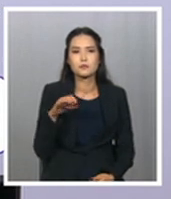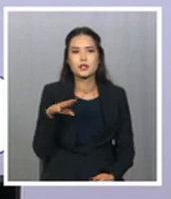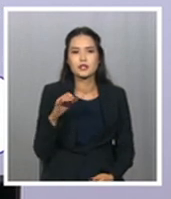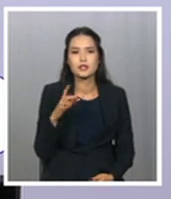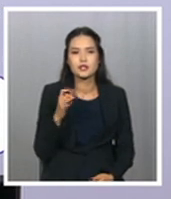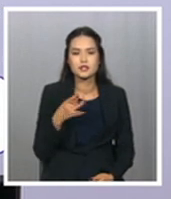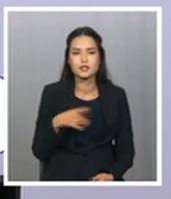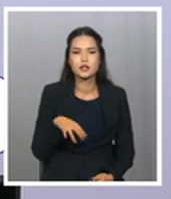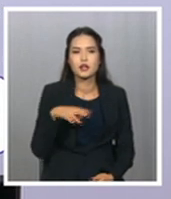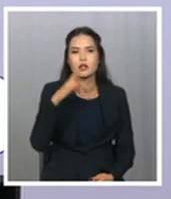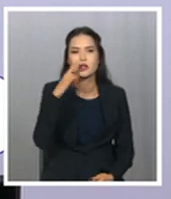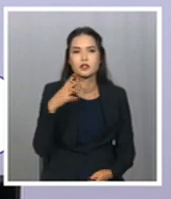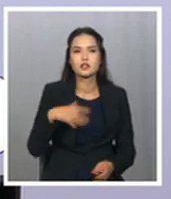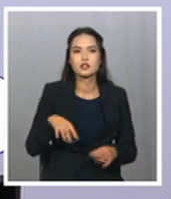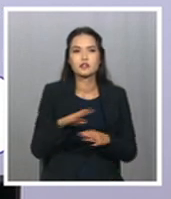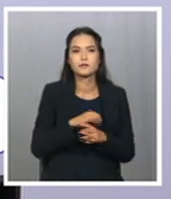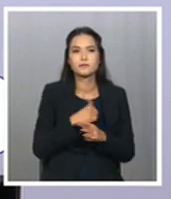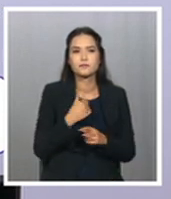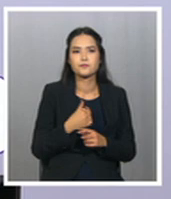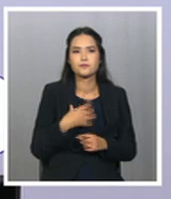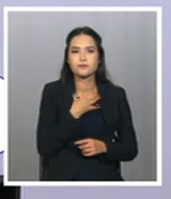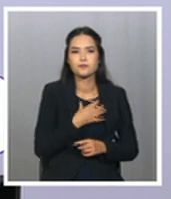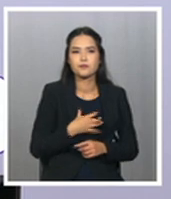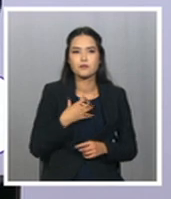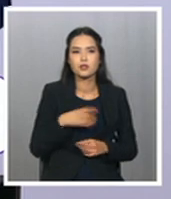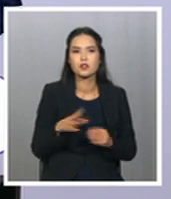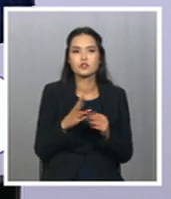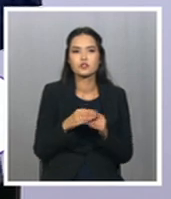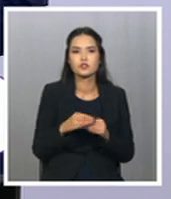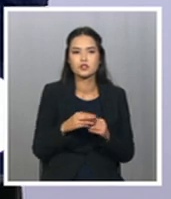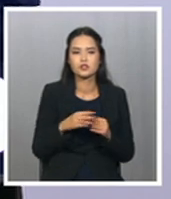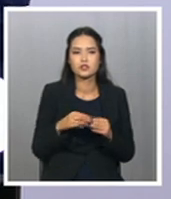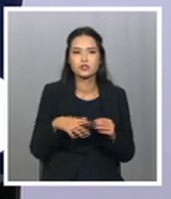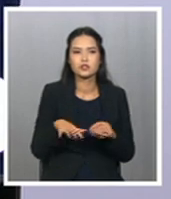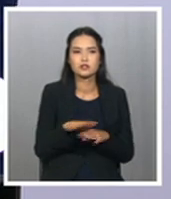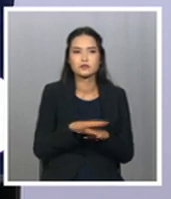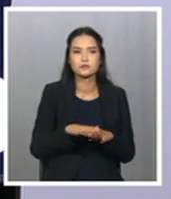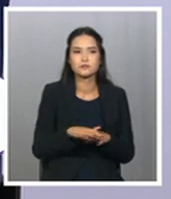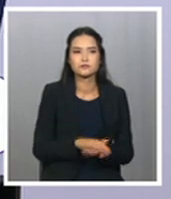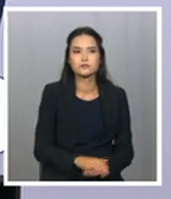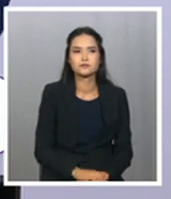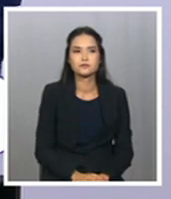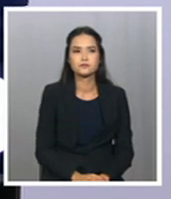ең негізгі мәселелерінің бірі жер мәселесінде қамтыды.